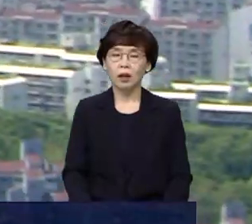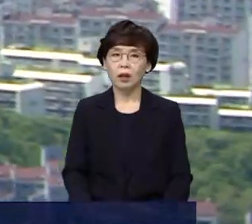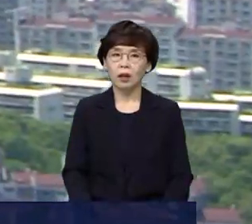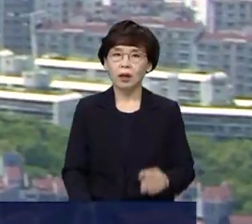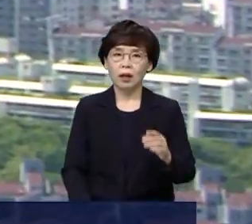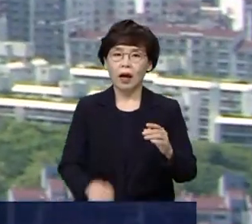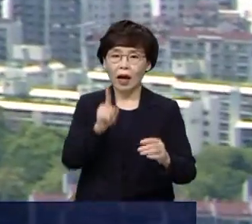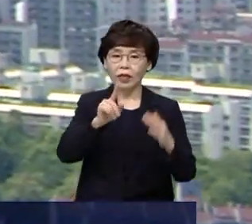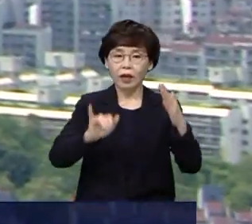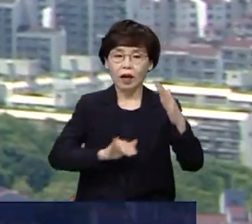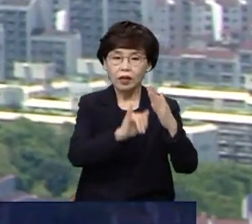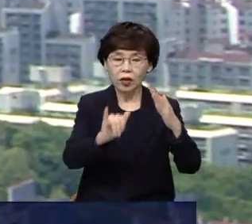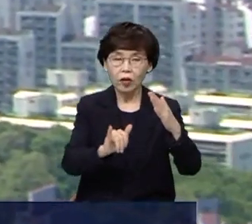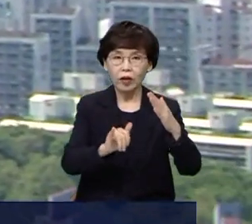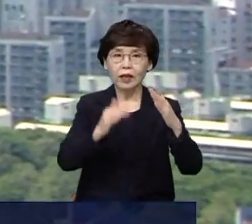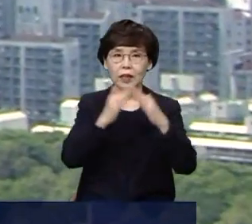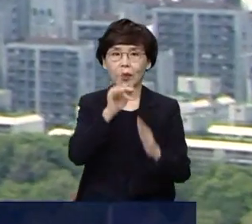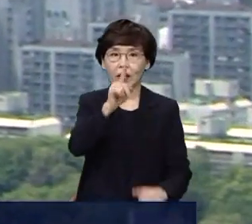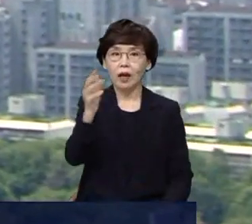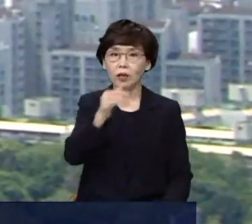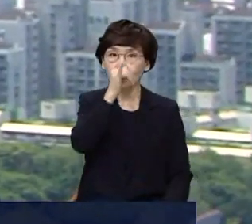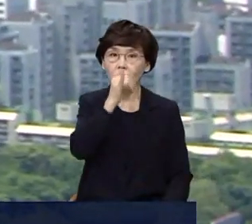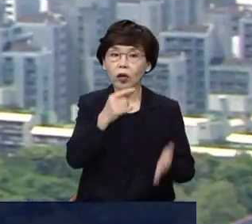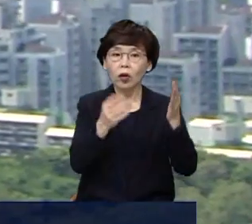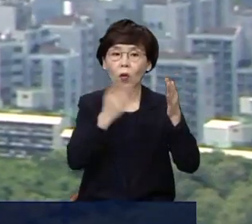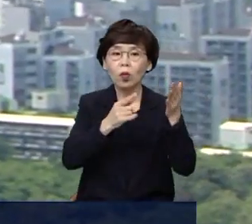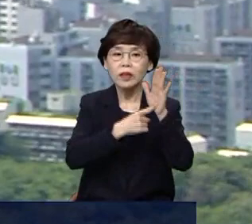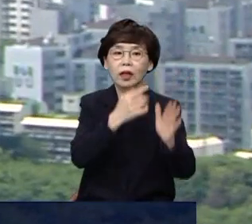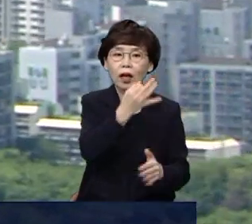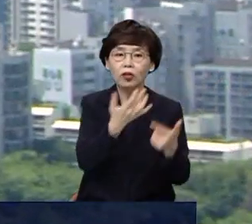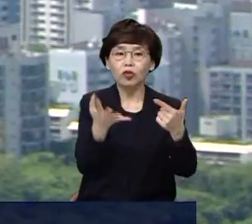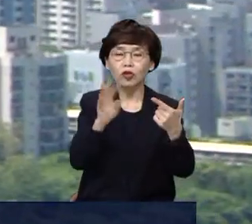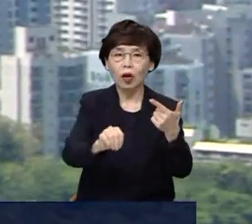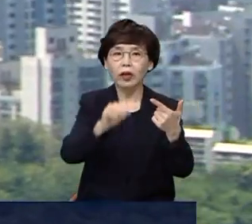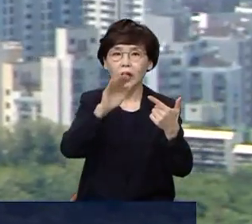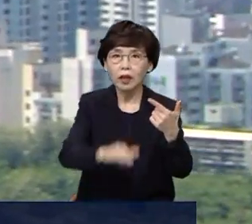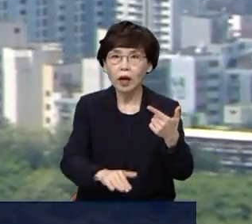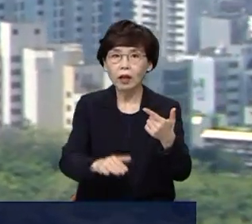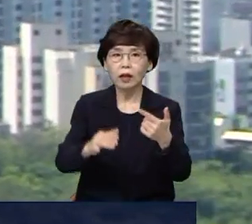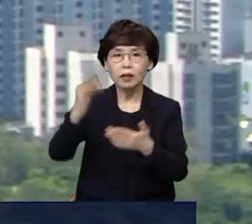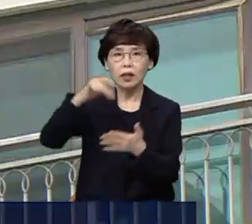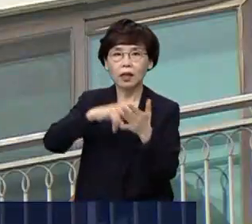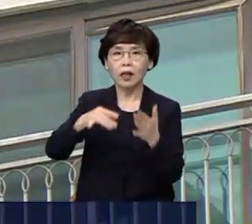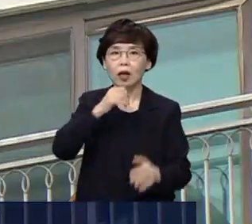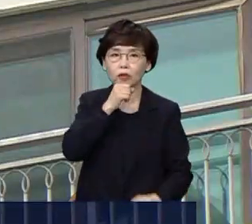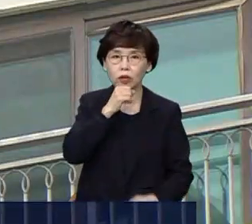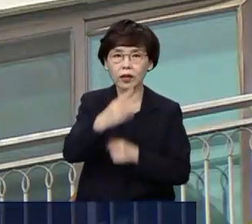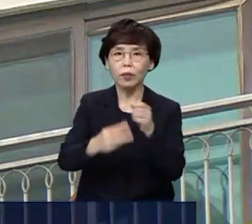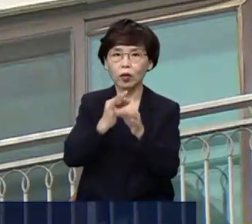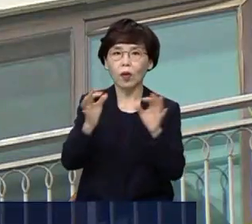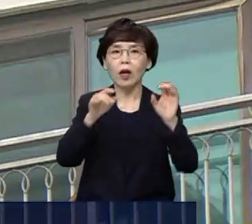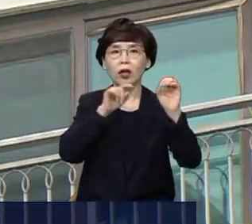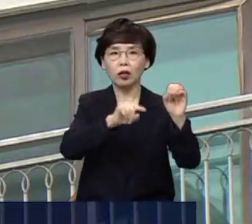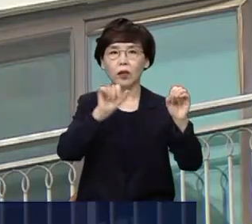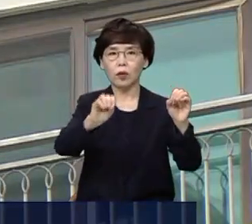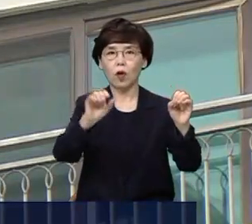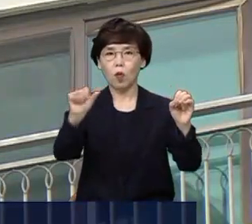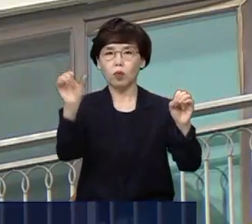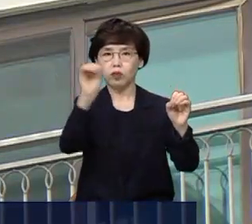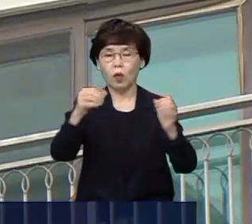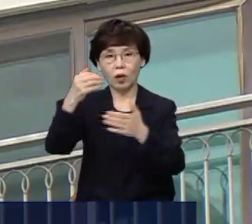1가구 1주택자가 보유한 공시가격 6억 원 이하 주택은 재산세율을 3년 동안 0.05%포인트씩